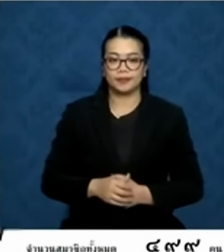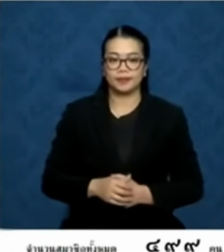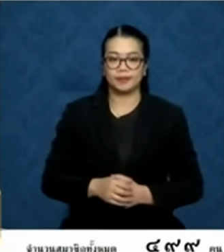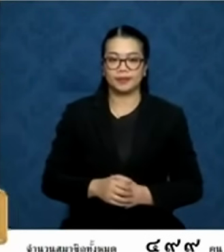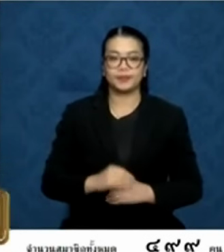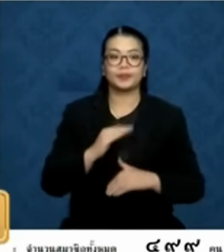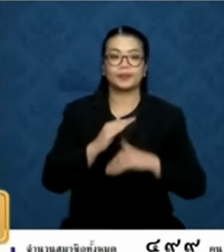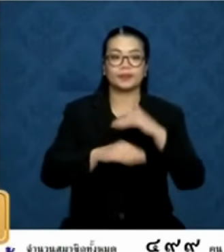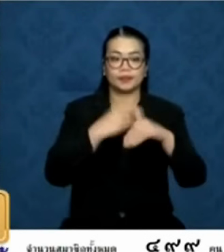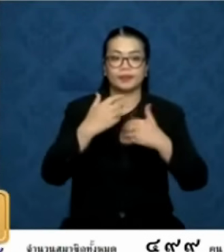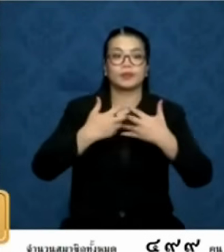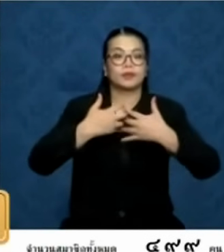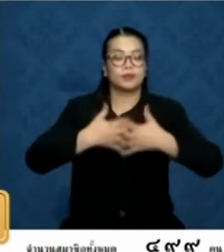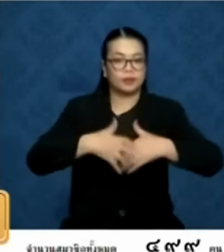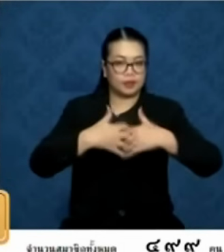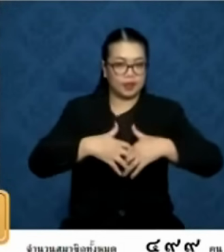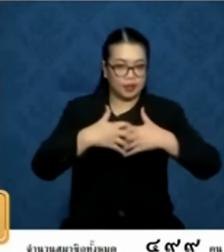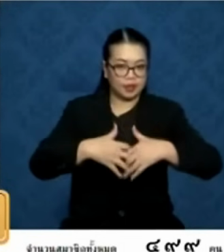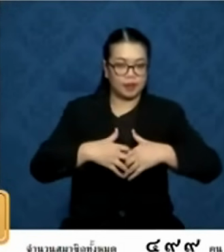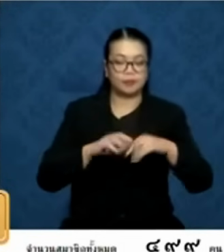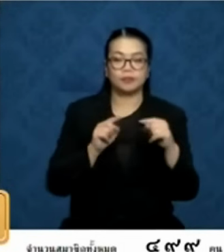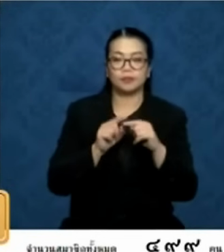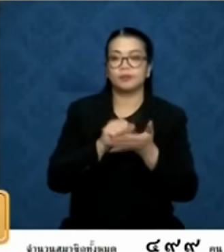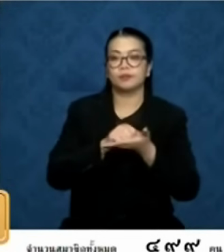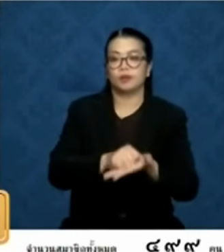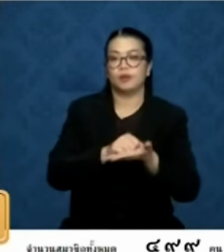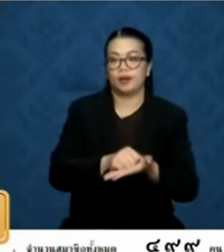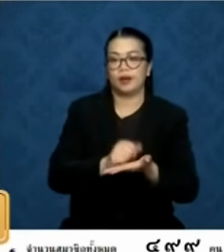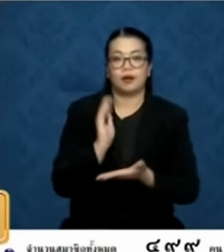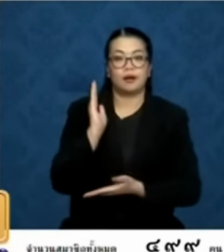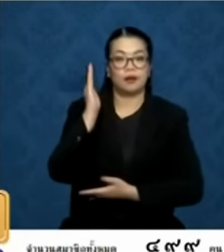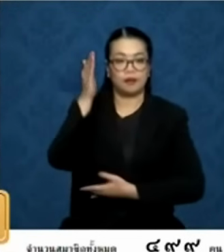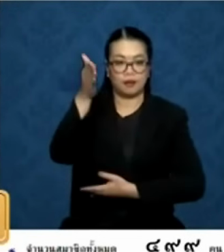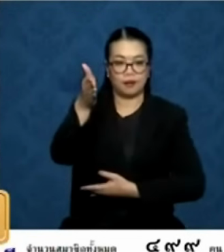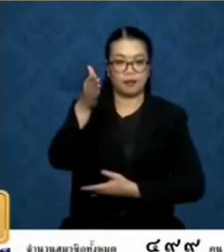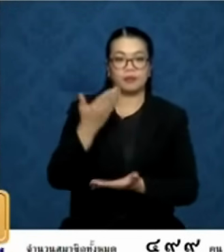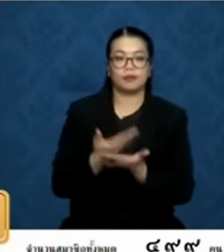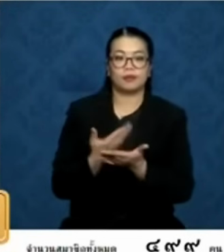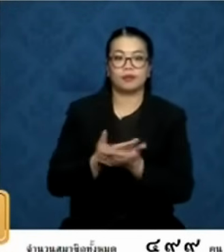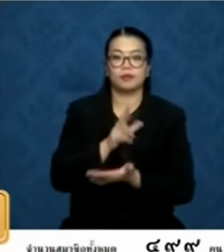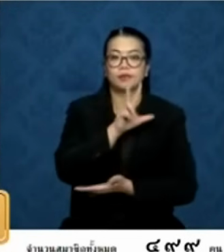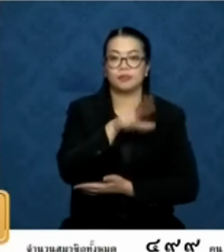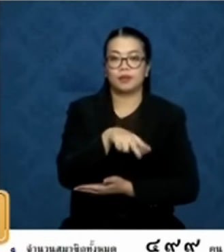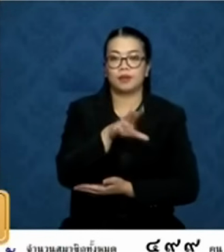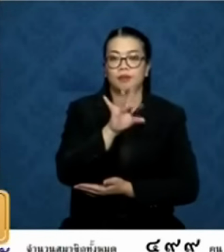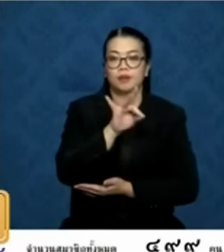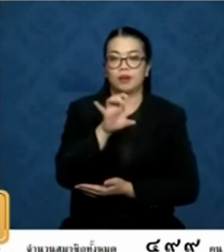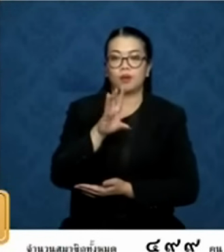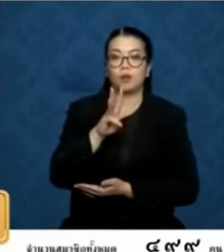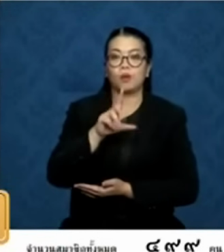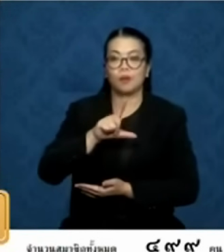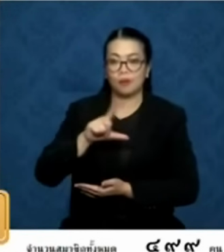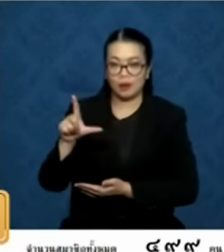การพัฒนาอุตสาหกรรมและบริการแห่งอนาคตงบประมาณ